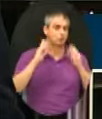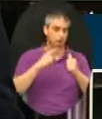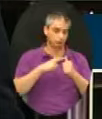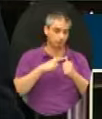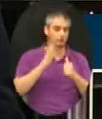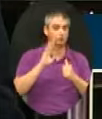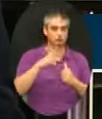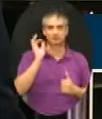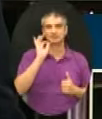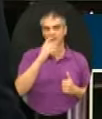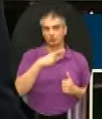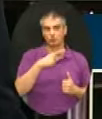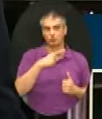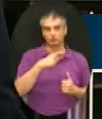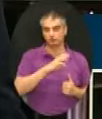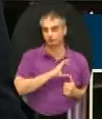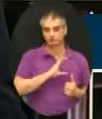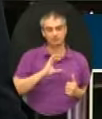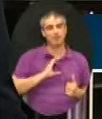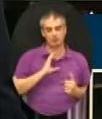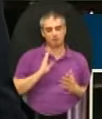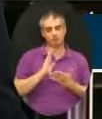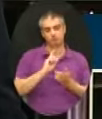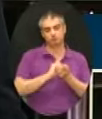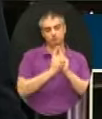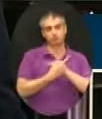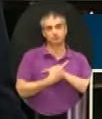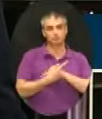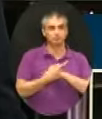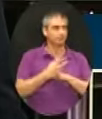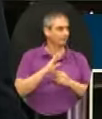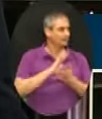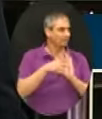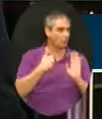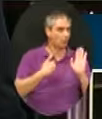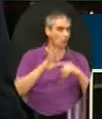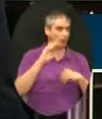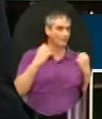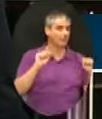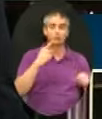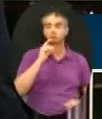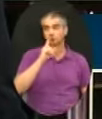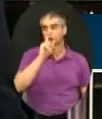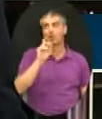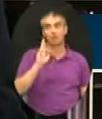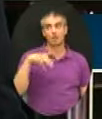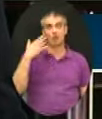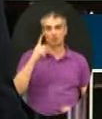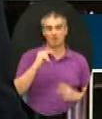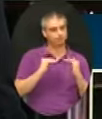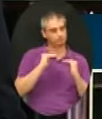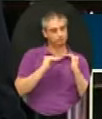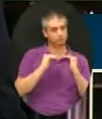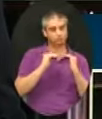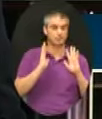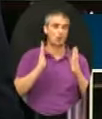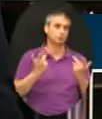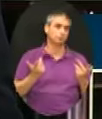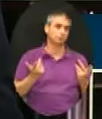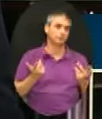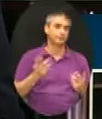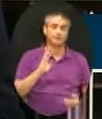יש סיכוי שהסנאט יחליף. הוא יהפוך להיות עם רוב דמוקרטי. יכול להיות, זה גם קרב צמוד.